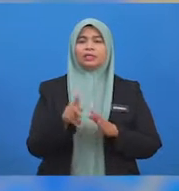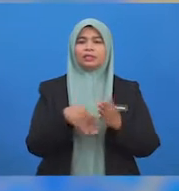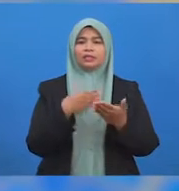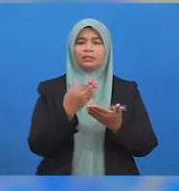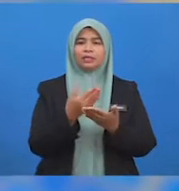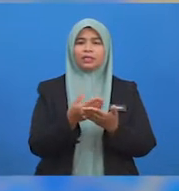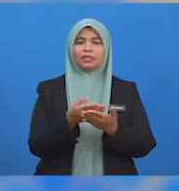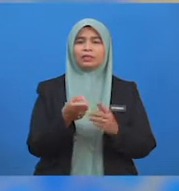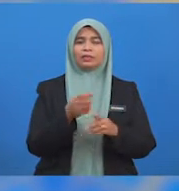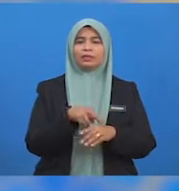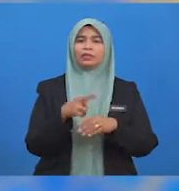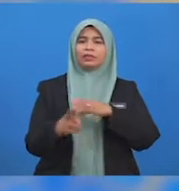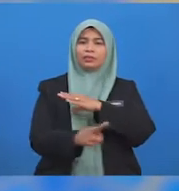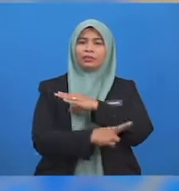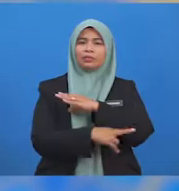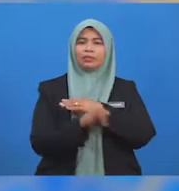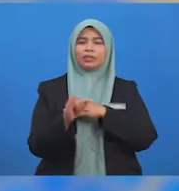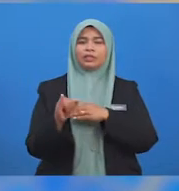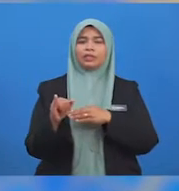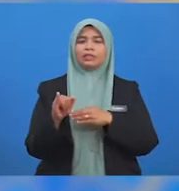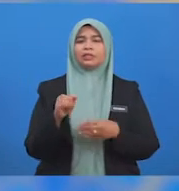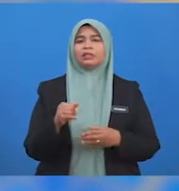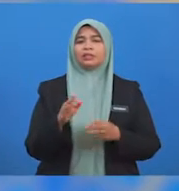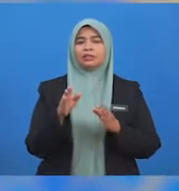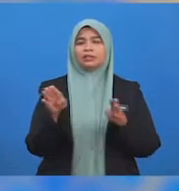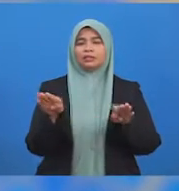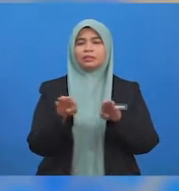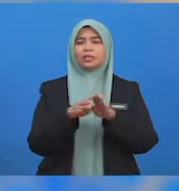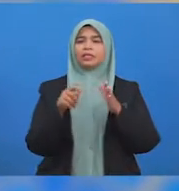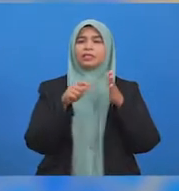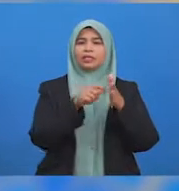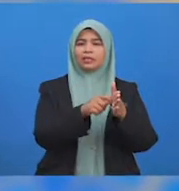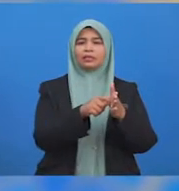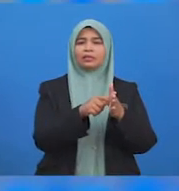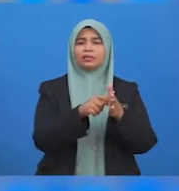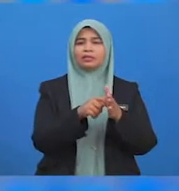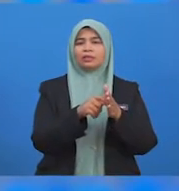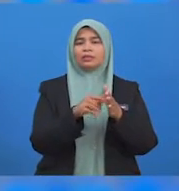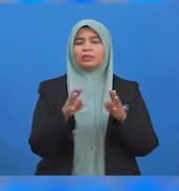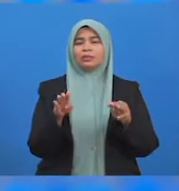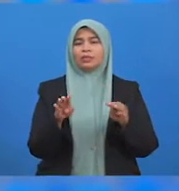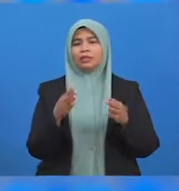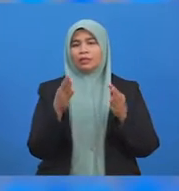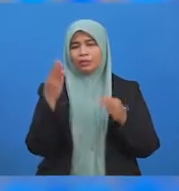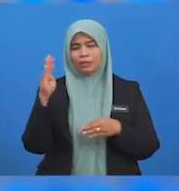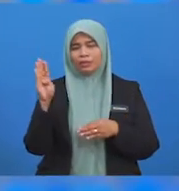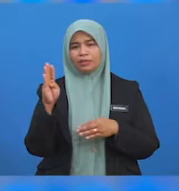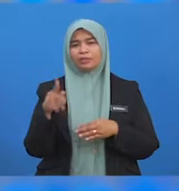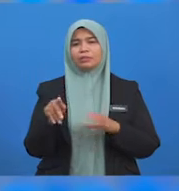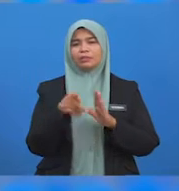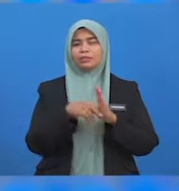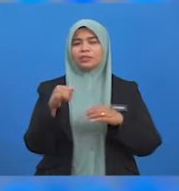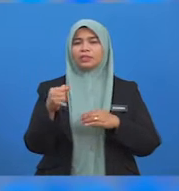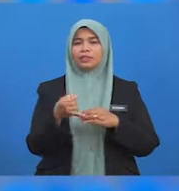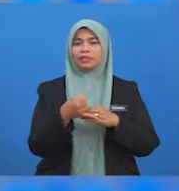penjenayah tersebut. Dalam masa yang sama, ia juga memberi keadilan dan pembelaan terhadap mangsa